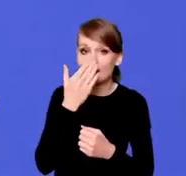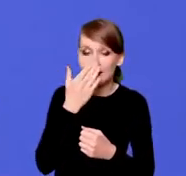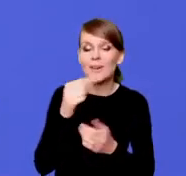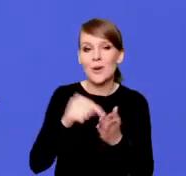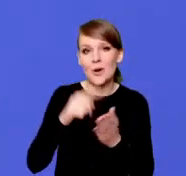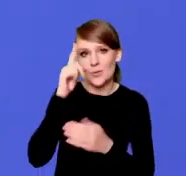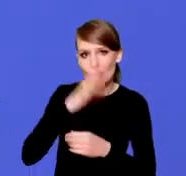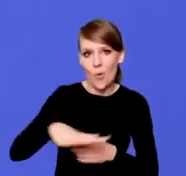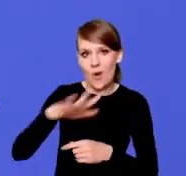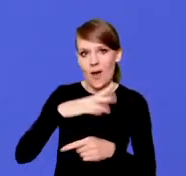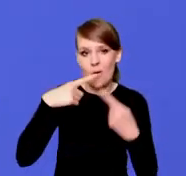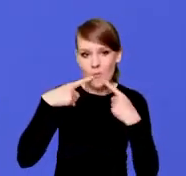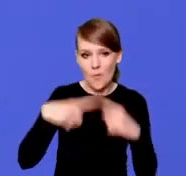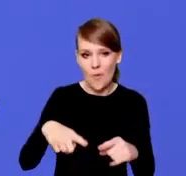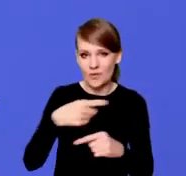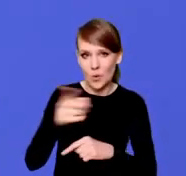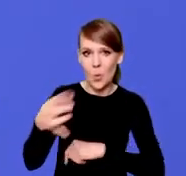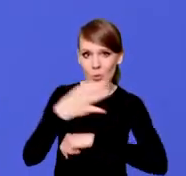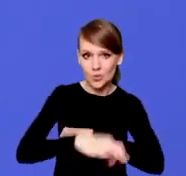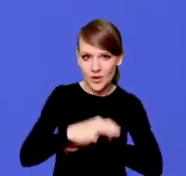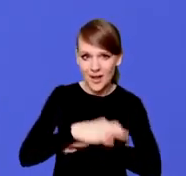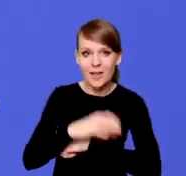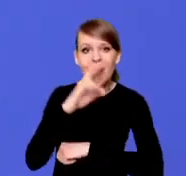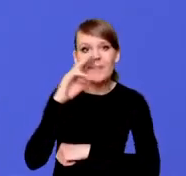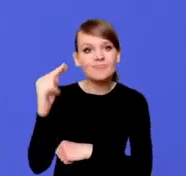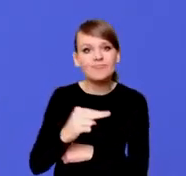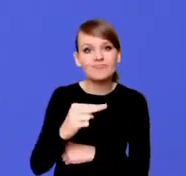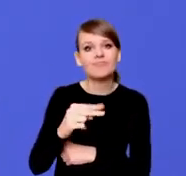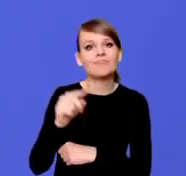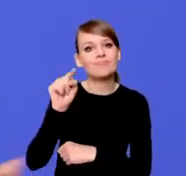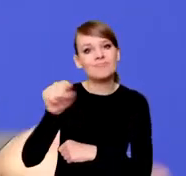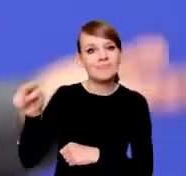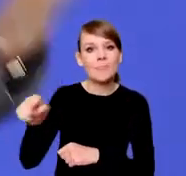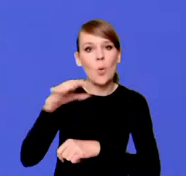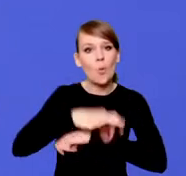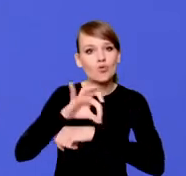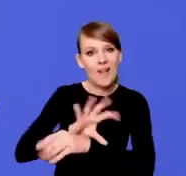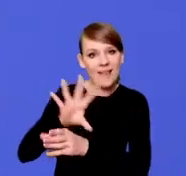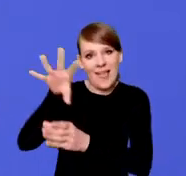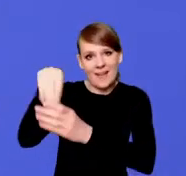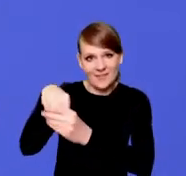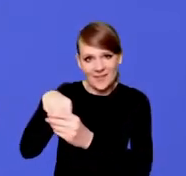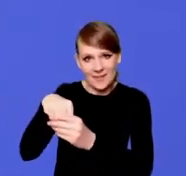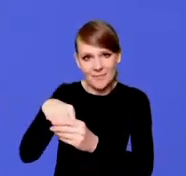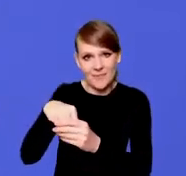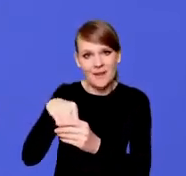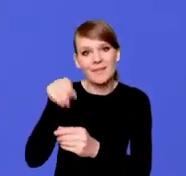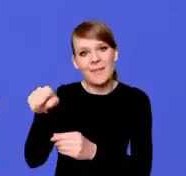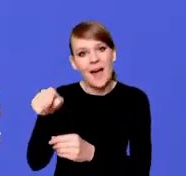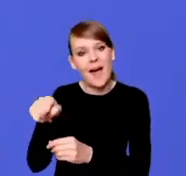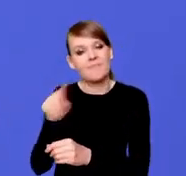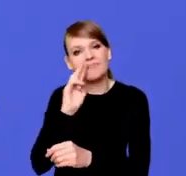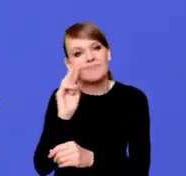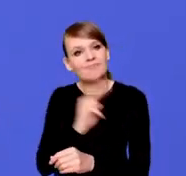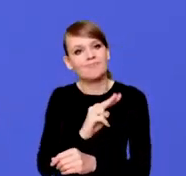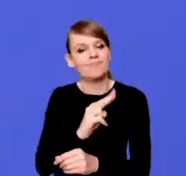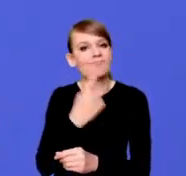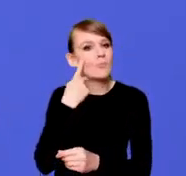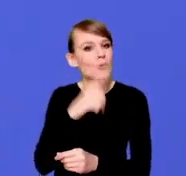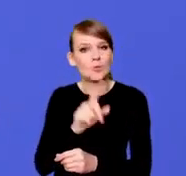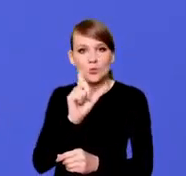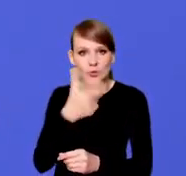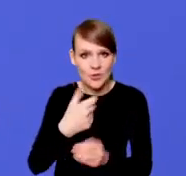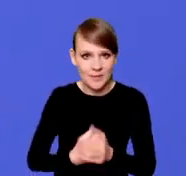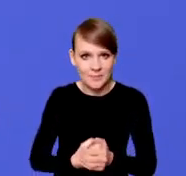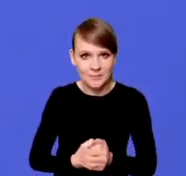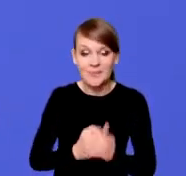odpowiedzialności uczelni oczami interesariuszy wewnętrznych, czyli jak to wygląda właśnie z wewnątrz uczelni. Jeśli możemy poprosić o włączenie